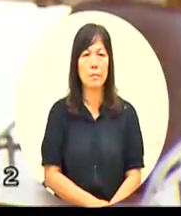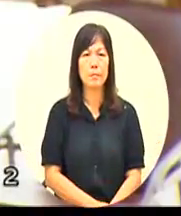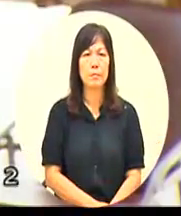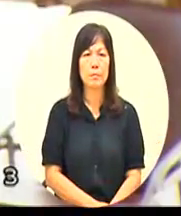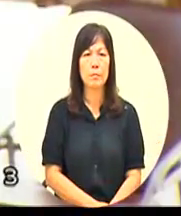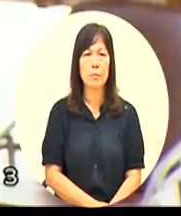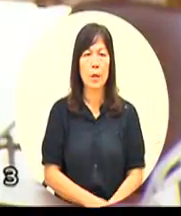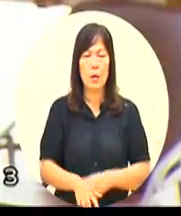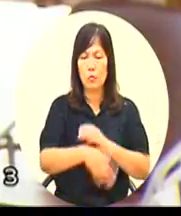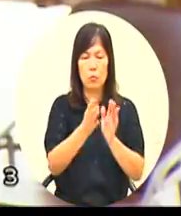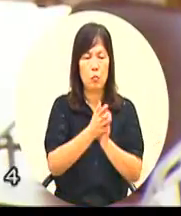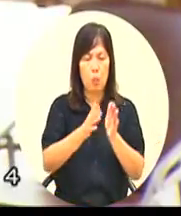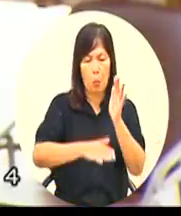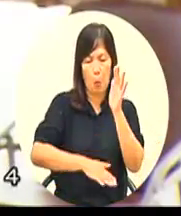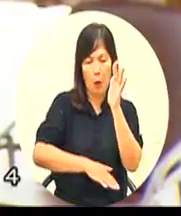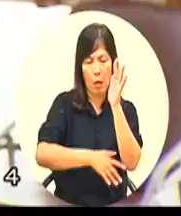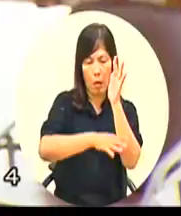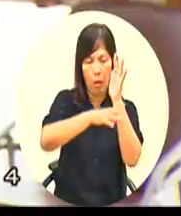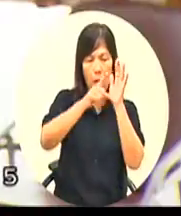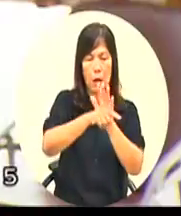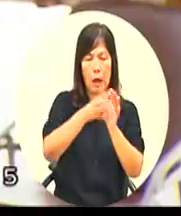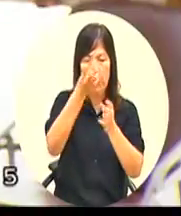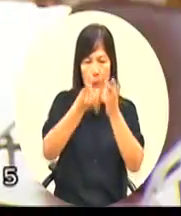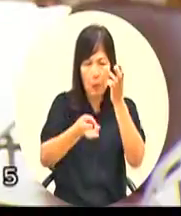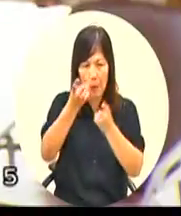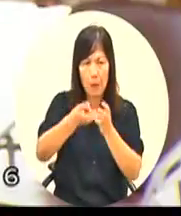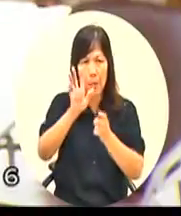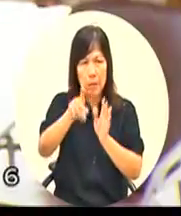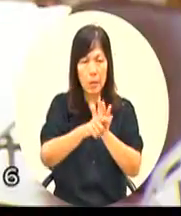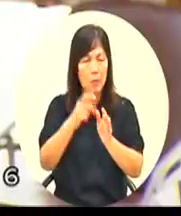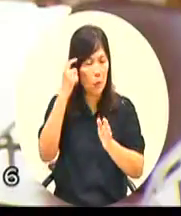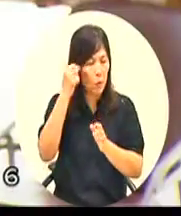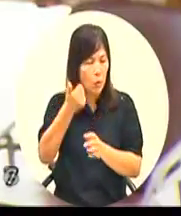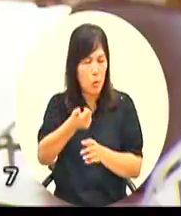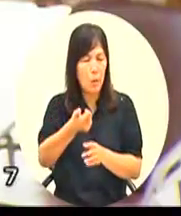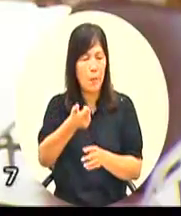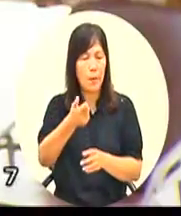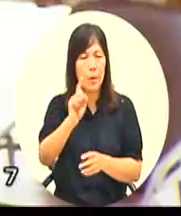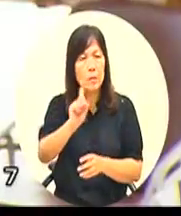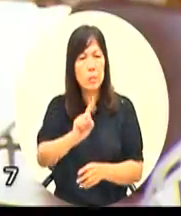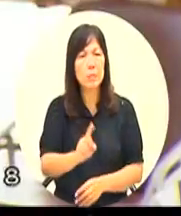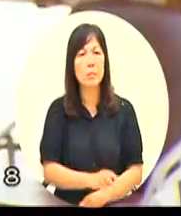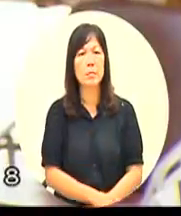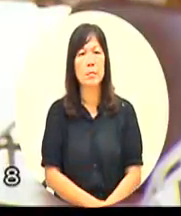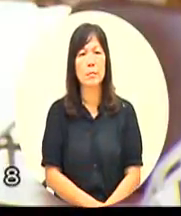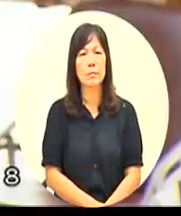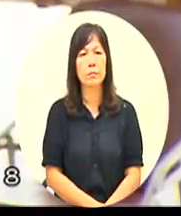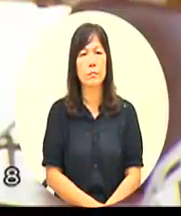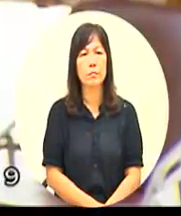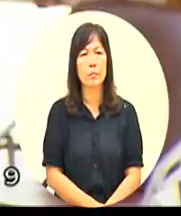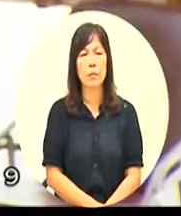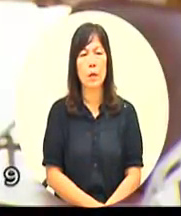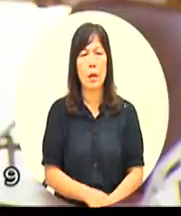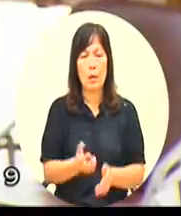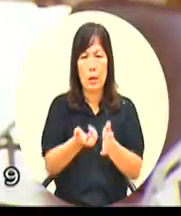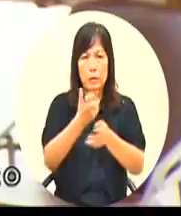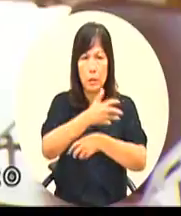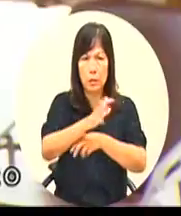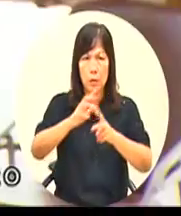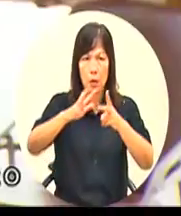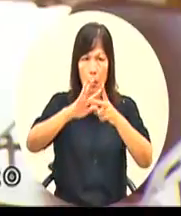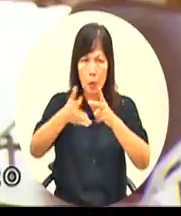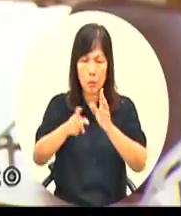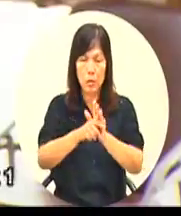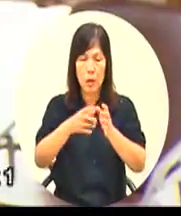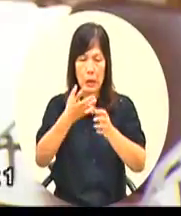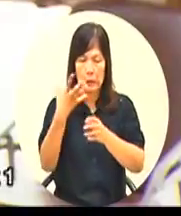是积水哈、哦，那滴滴答答。那我说它很棒，是因为前镇国小很多的老旧